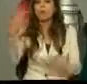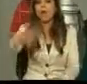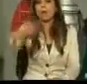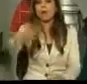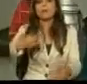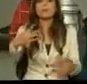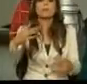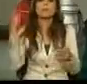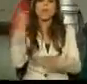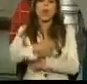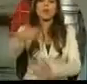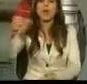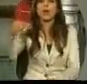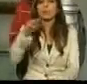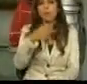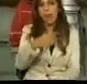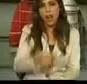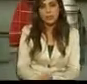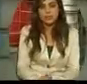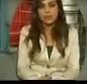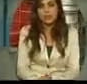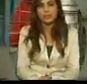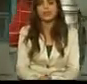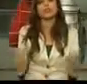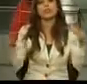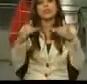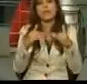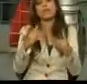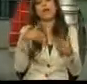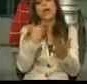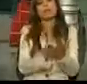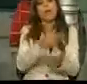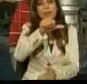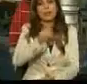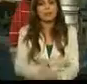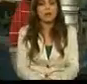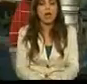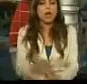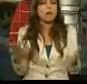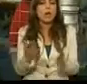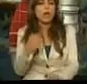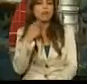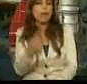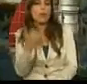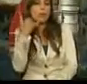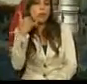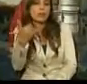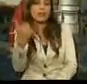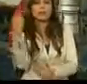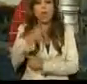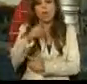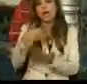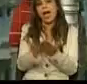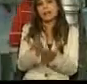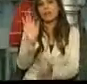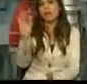הרודס פלאס, השבנו את ההצעה שניתנה לנו לזו שקיבלנו באיסטה, ושימו לב מה קרה כשאמרנו למוקדנית של המלון שההצעה